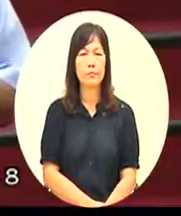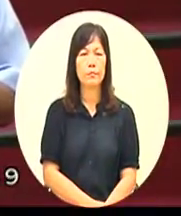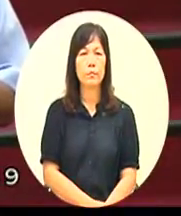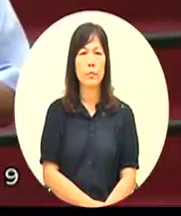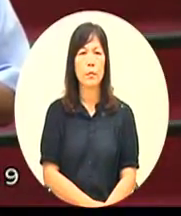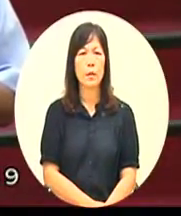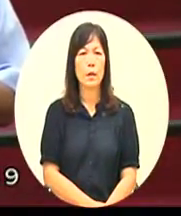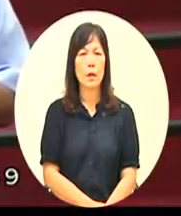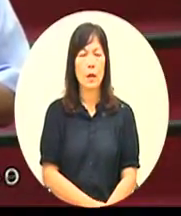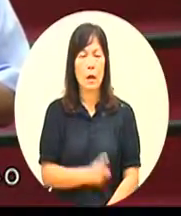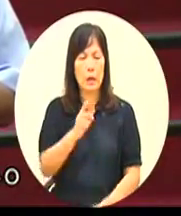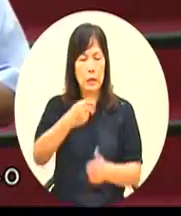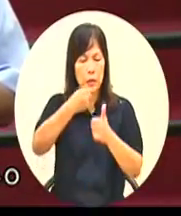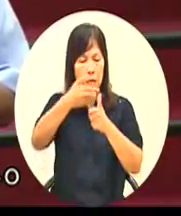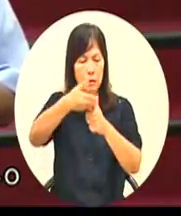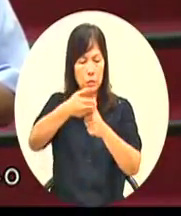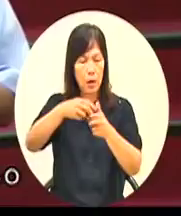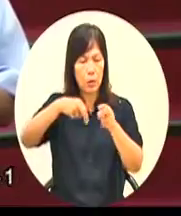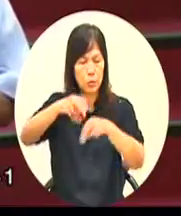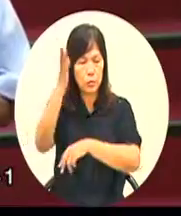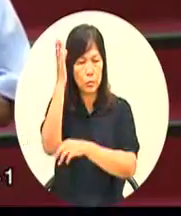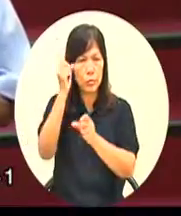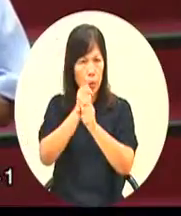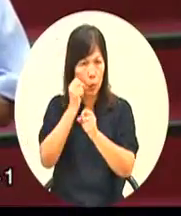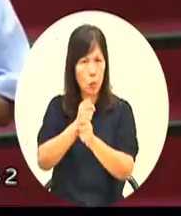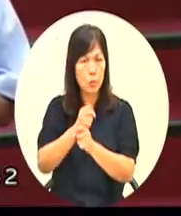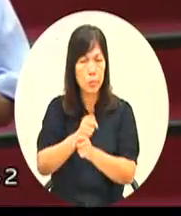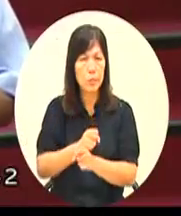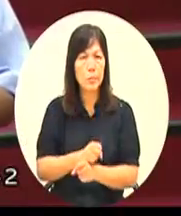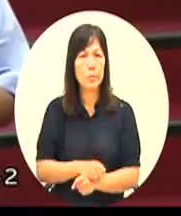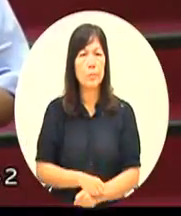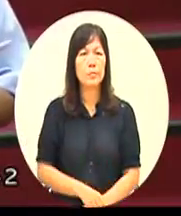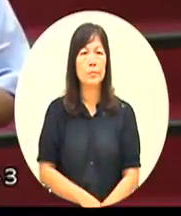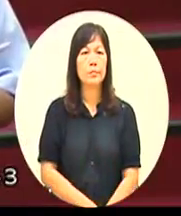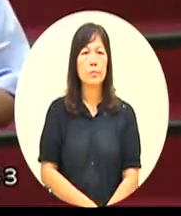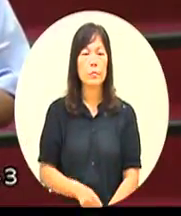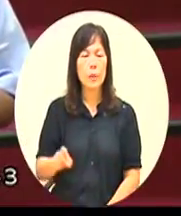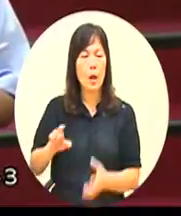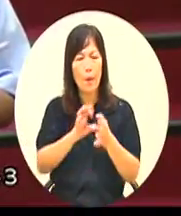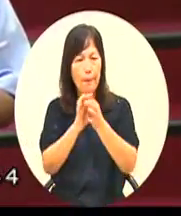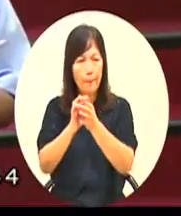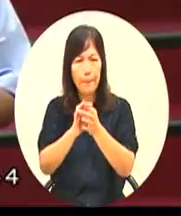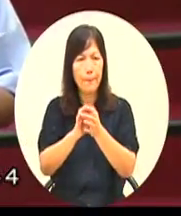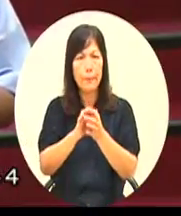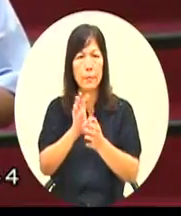一个教育行政的运作，它牵涉到